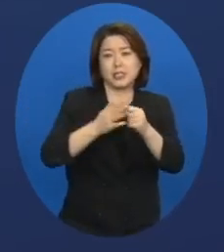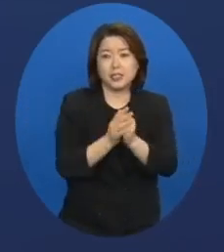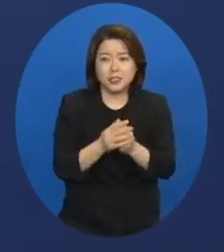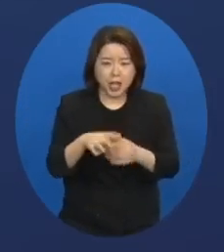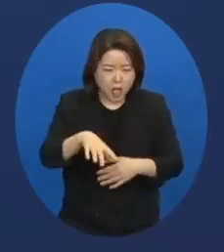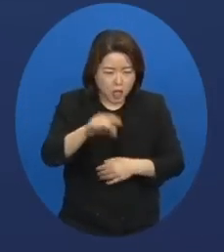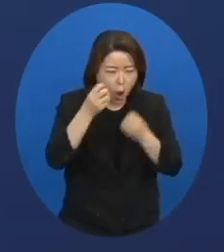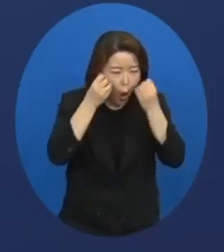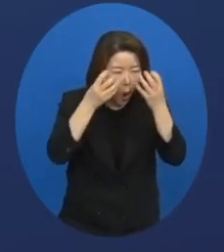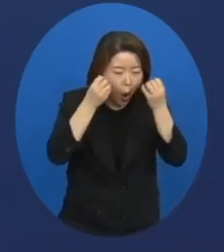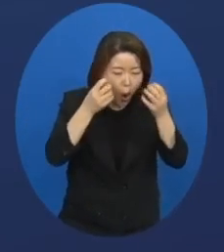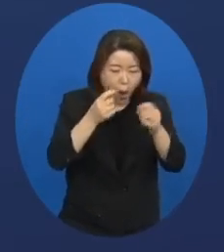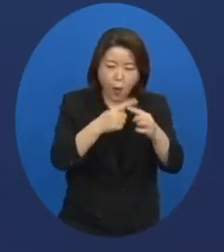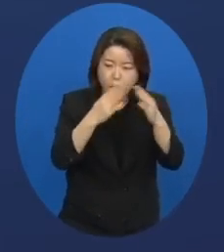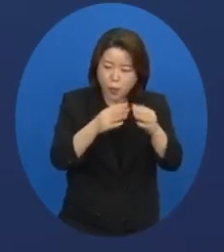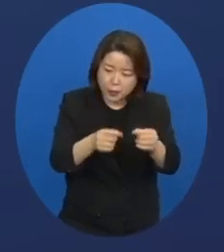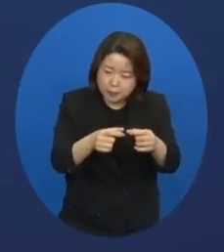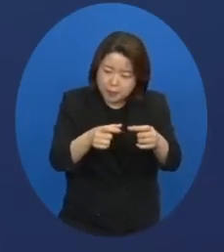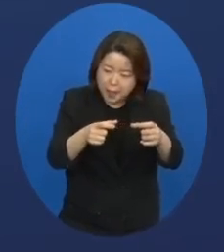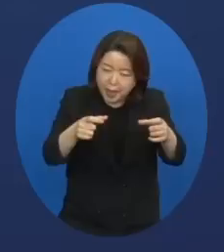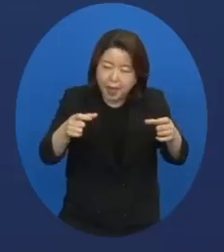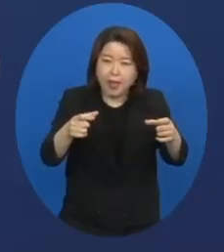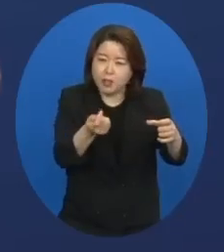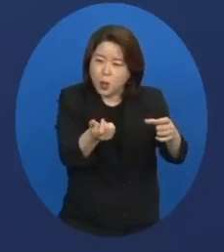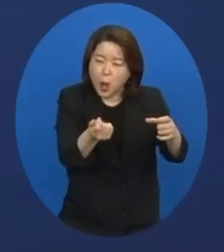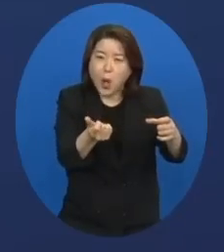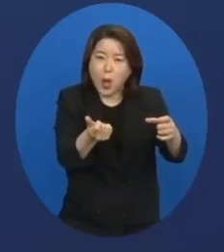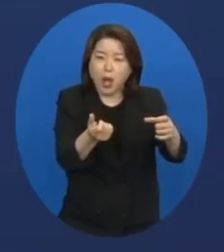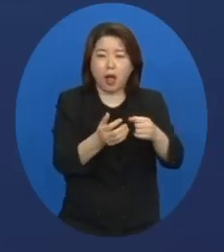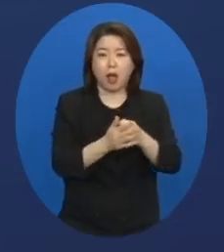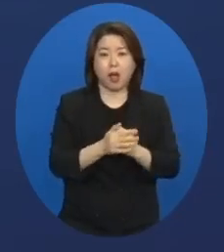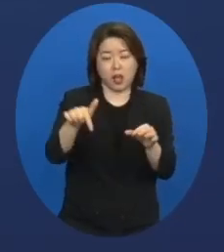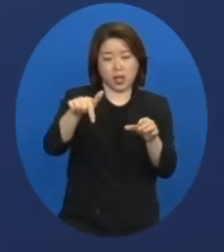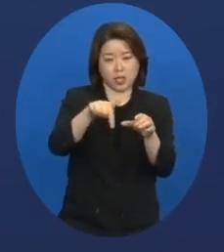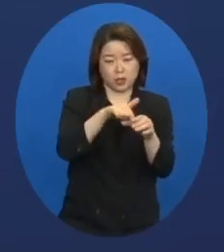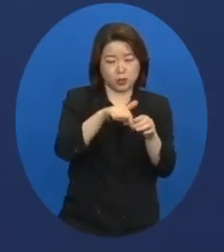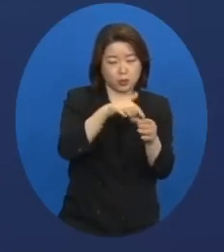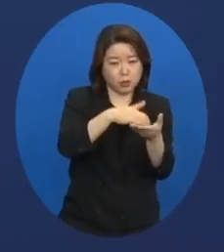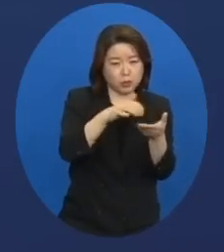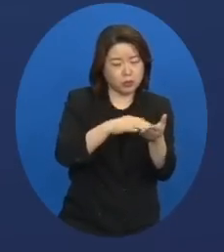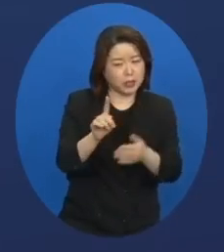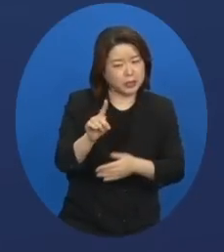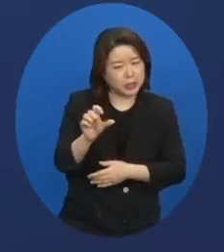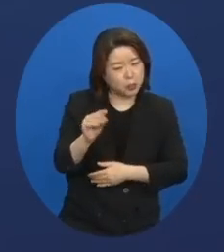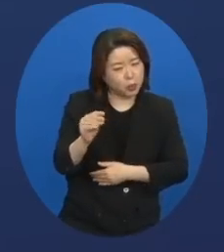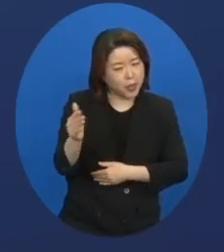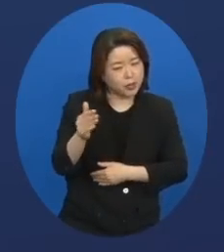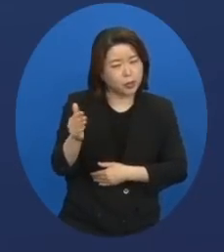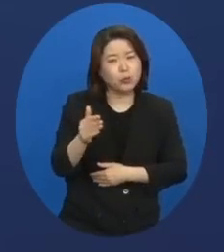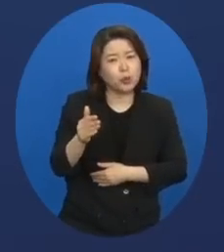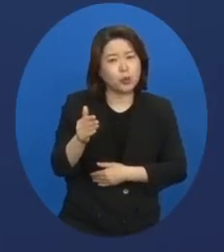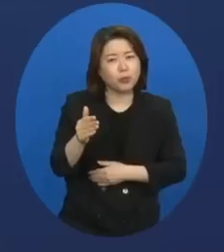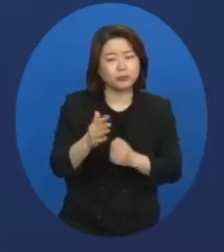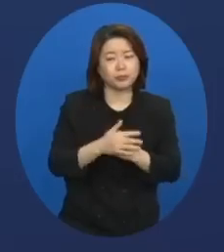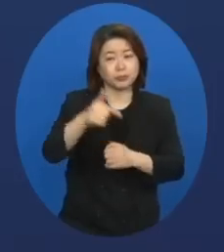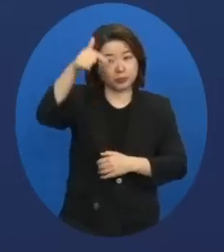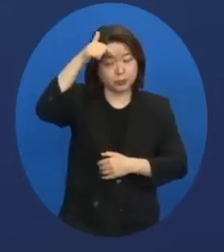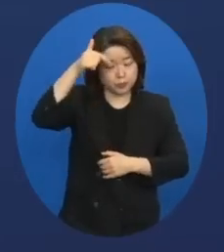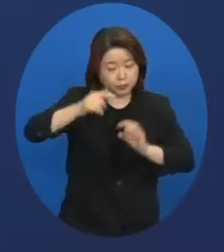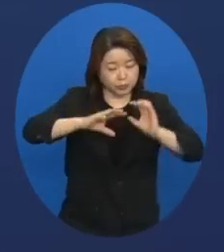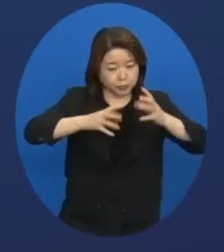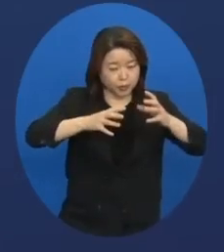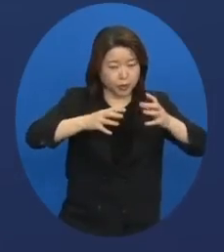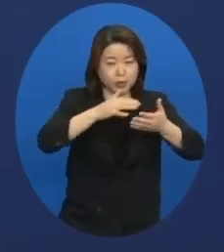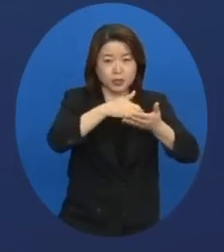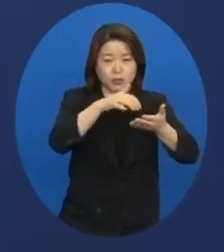신흥 종교였죠. 그때 당시에 기독교인 수는 15만 정도를 헤아리는 조선 인구의